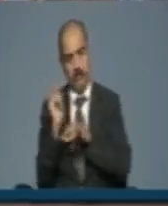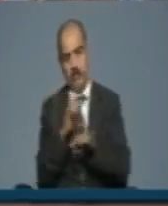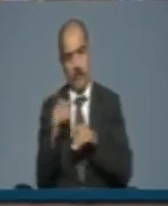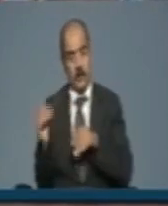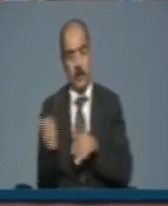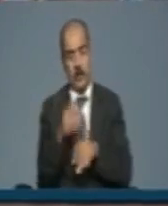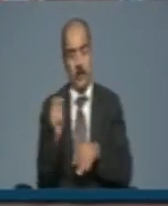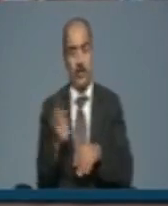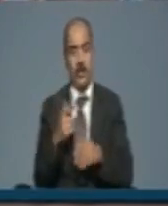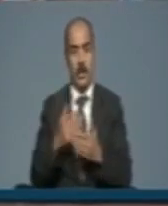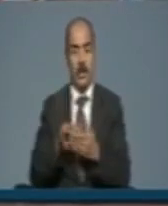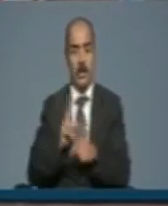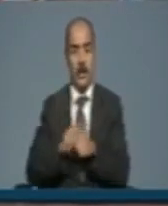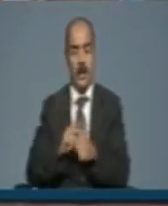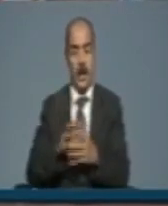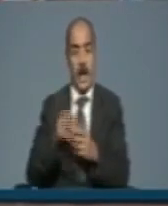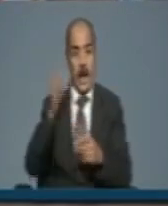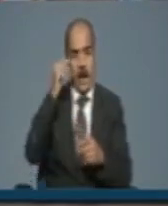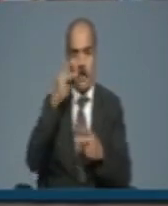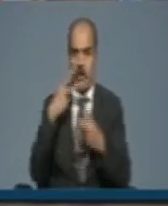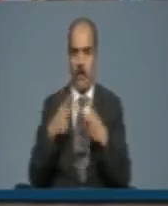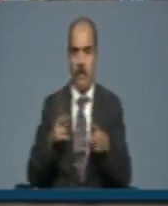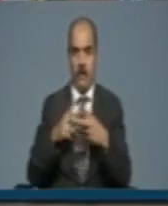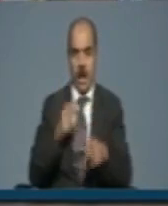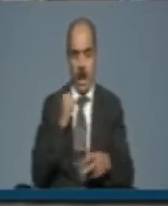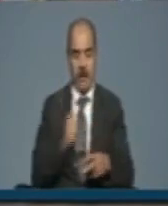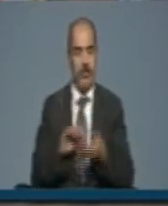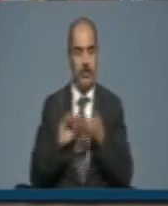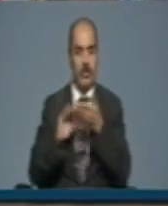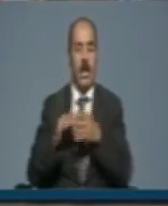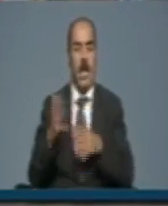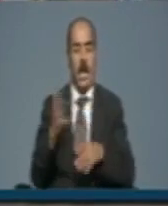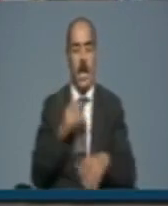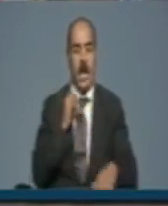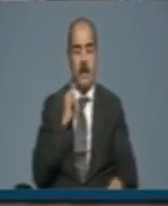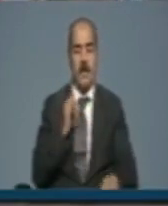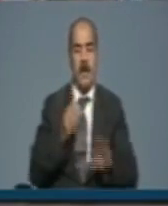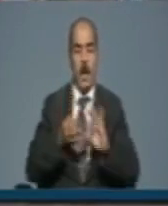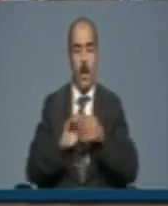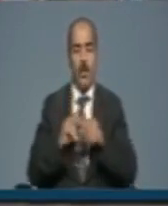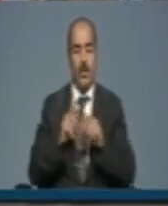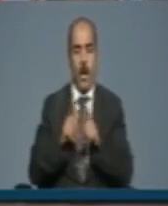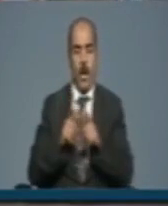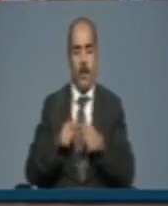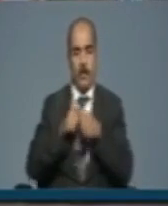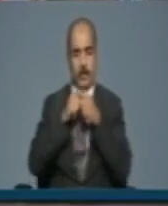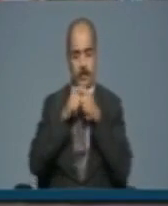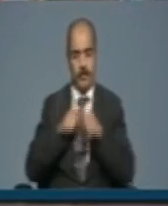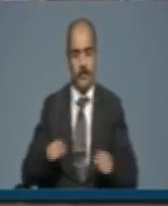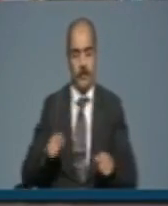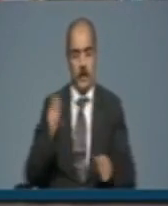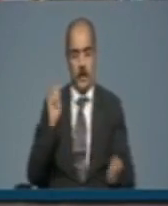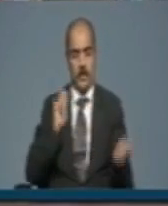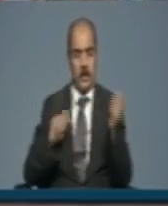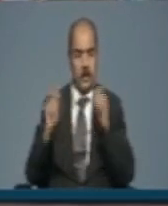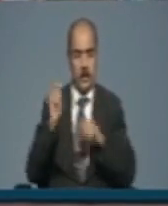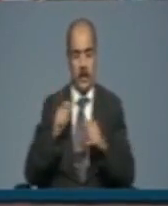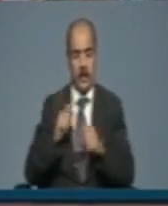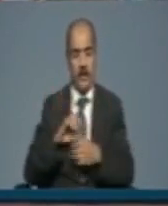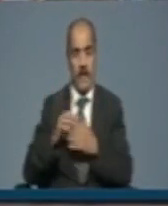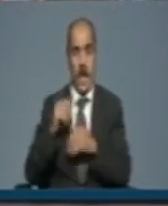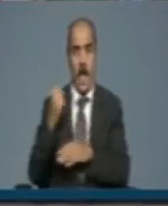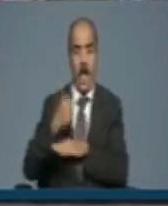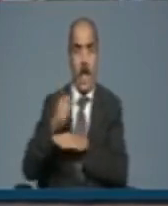أيضا فإن كندا أعلنت عن تقديم مساعدات بقيمة 50 مليون دولار من أجل دعم منظمة الأمم المتحدة في